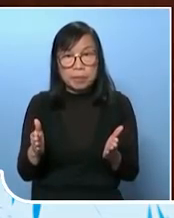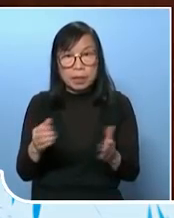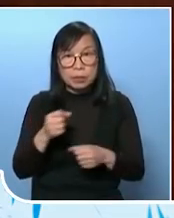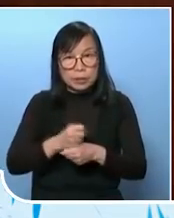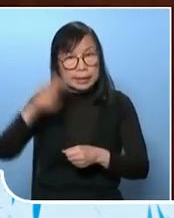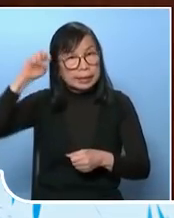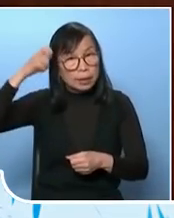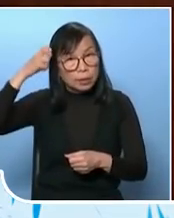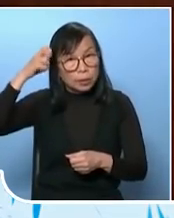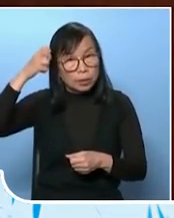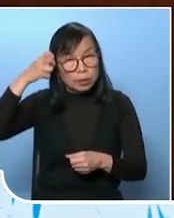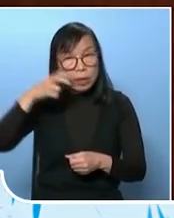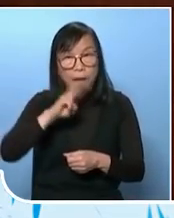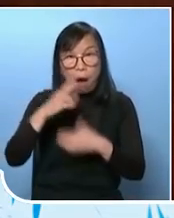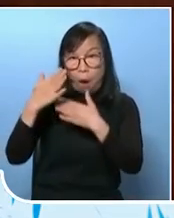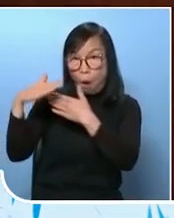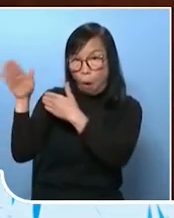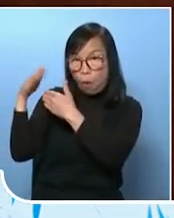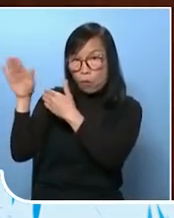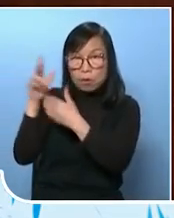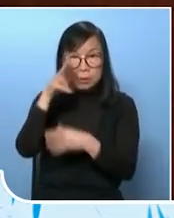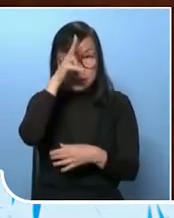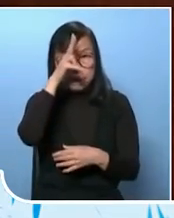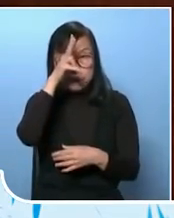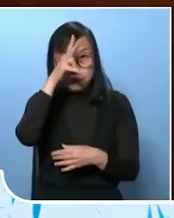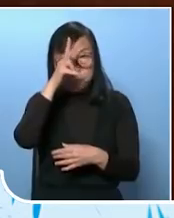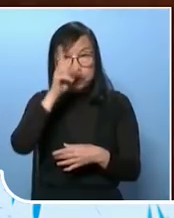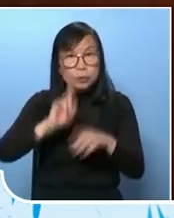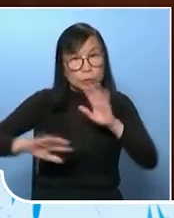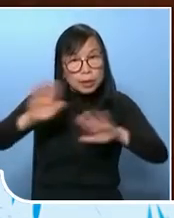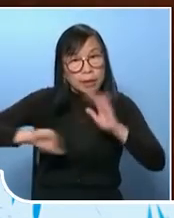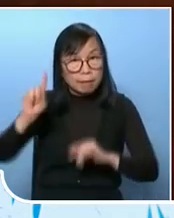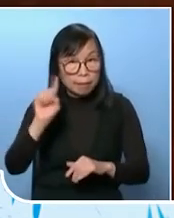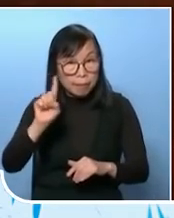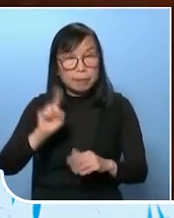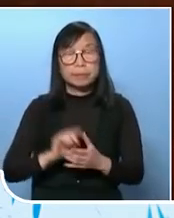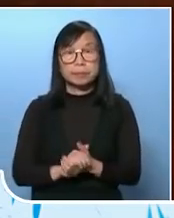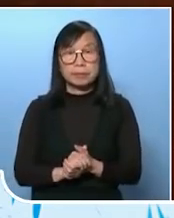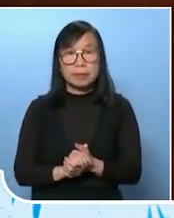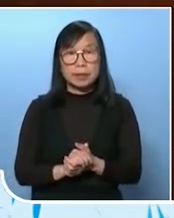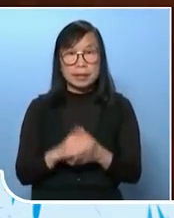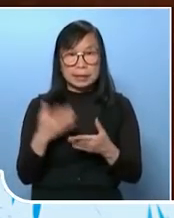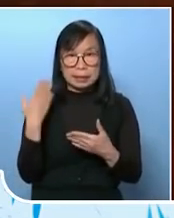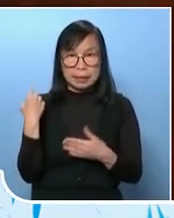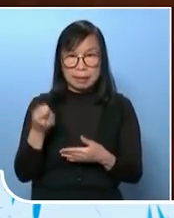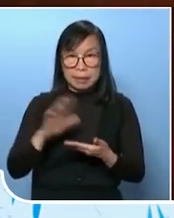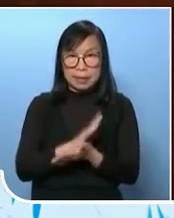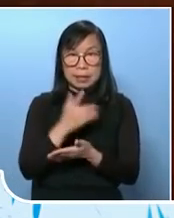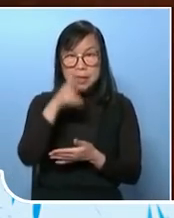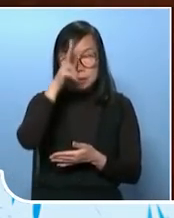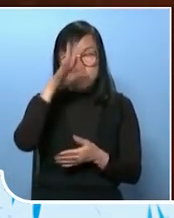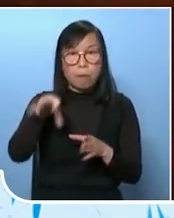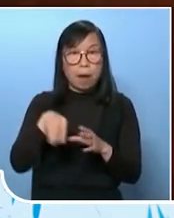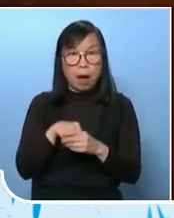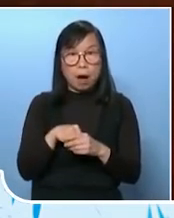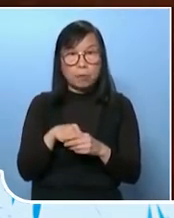研究，看看外國的政府是怎樣處理這件事。事實上近年外國的政府包括